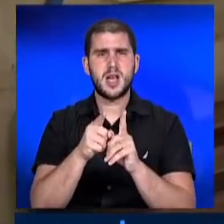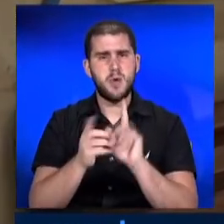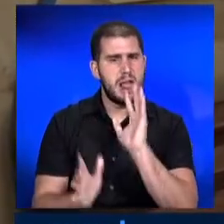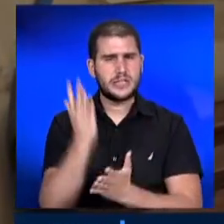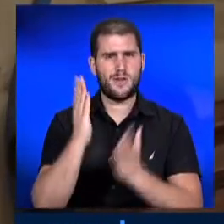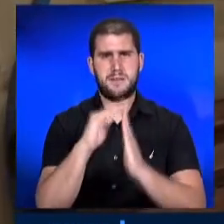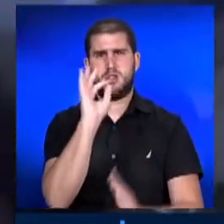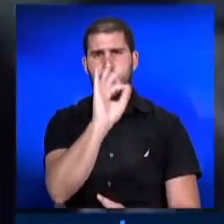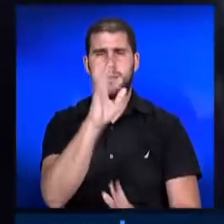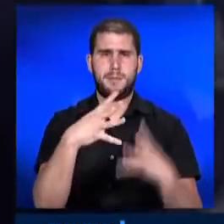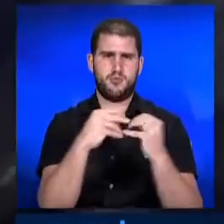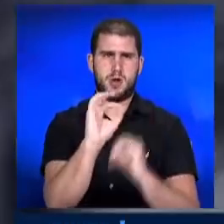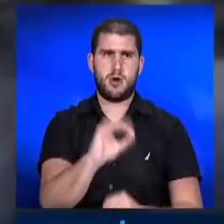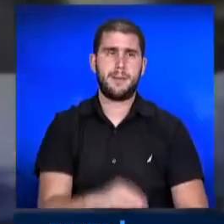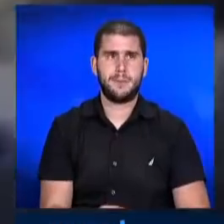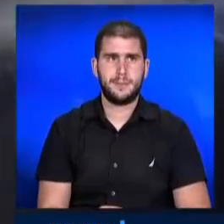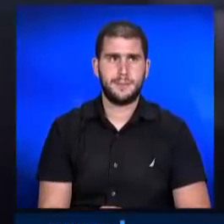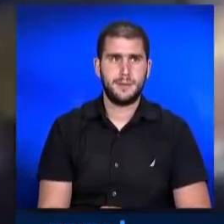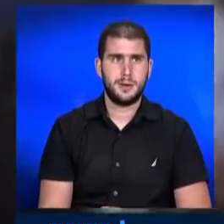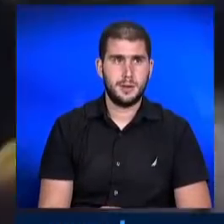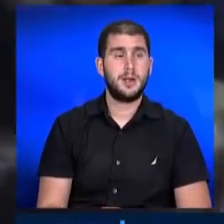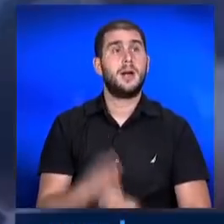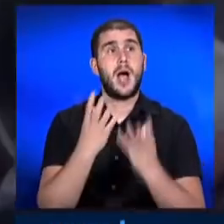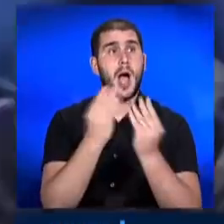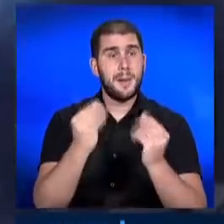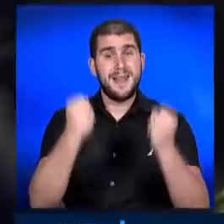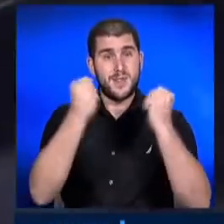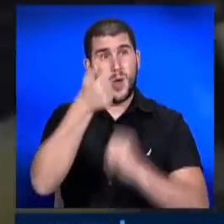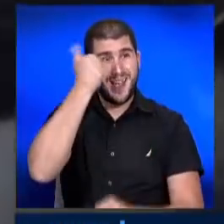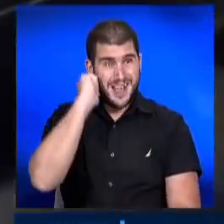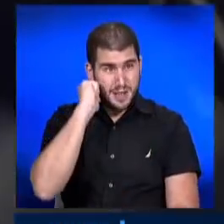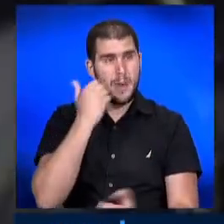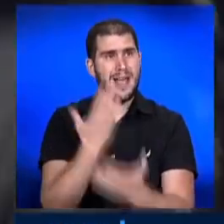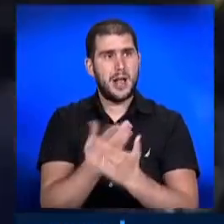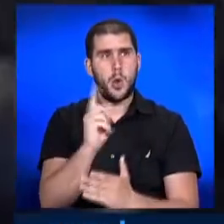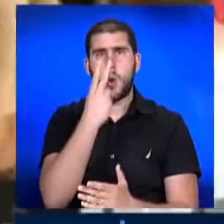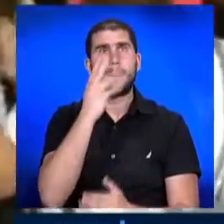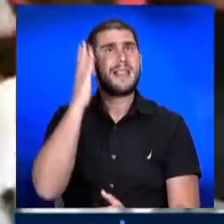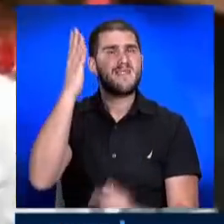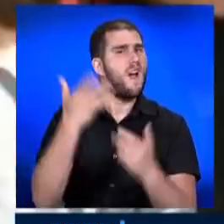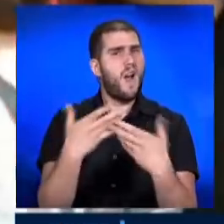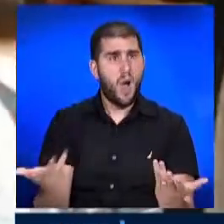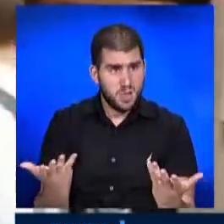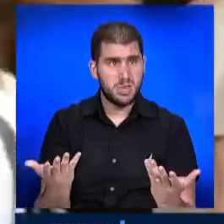על המשפחות שלכם. ובעוד רבים שהפגינו אתמול, העידו כי הם לא רואים תקווה באופק,